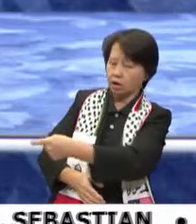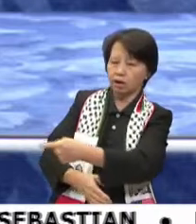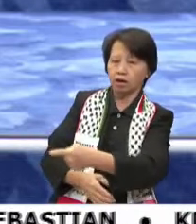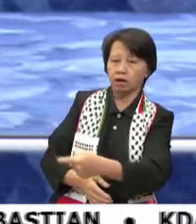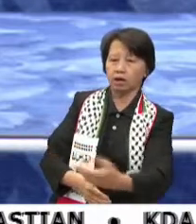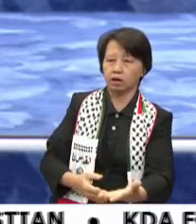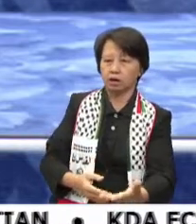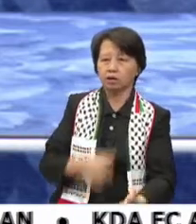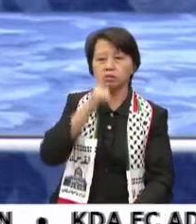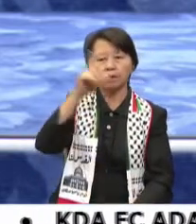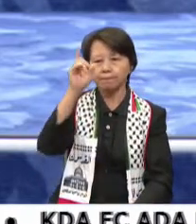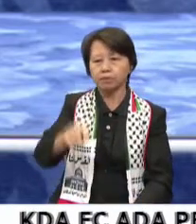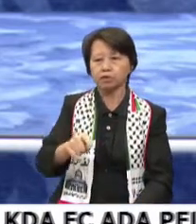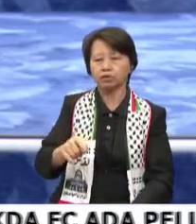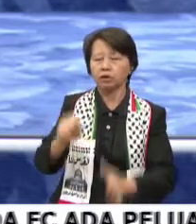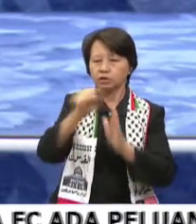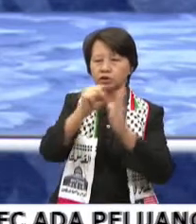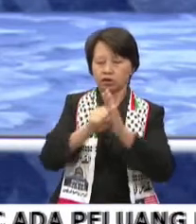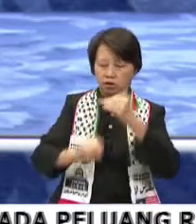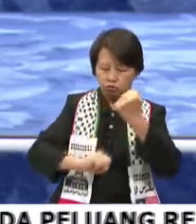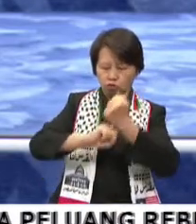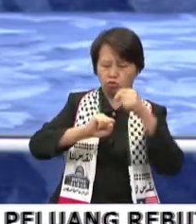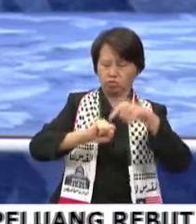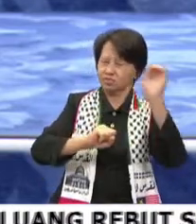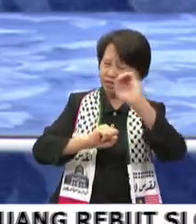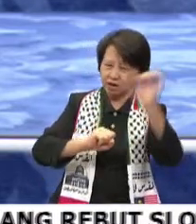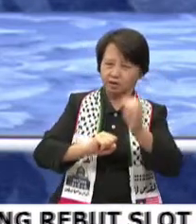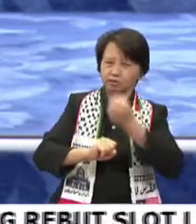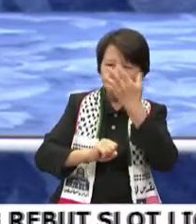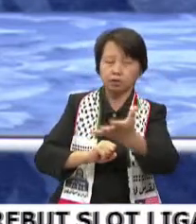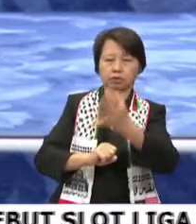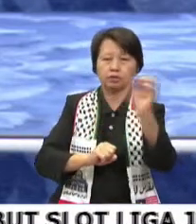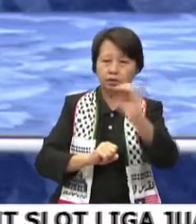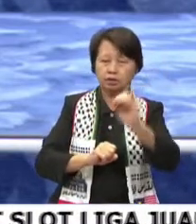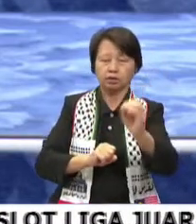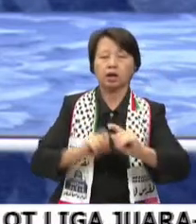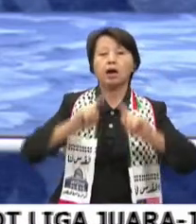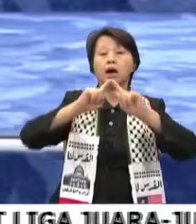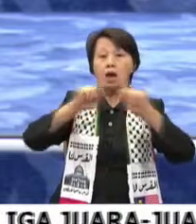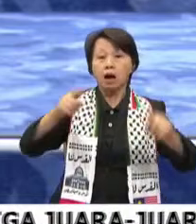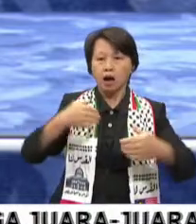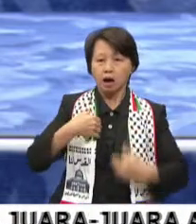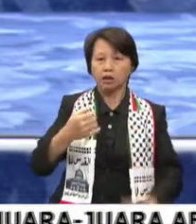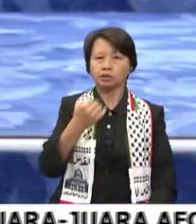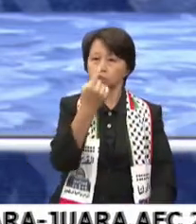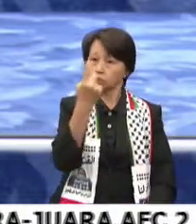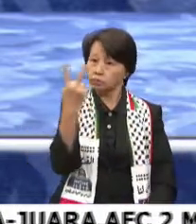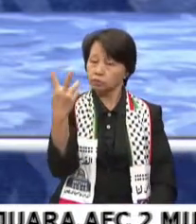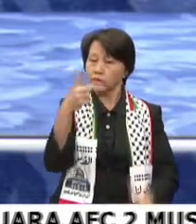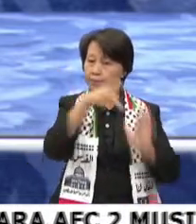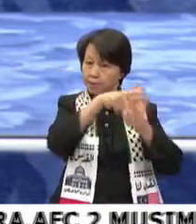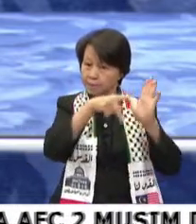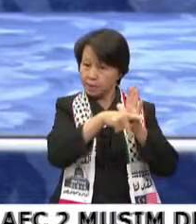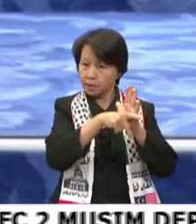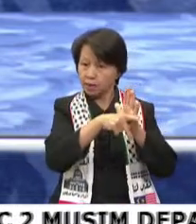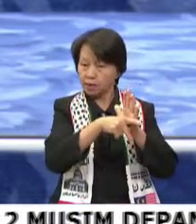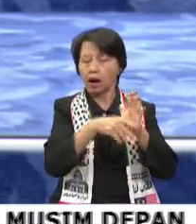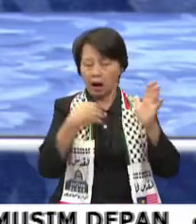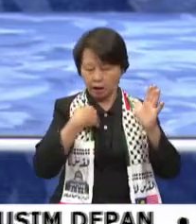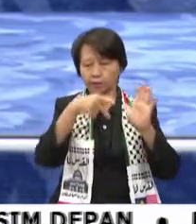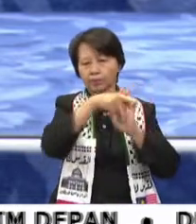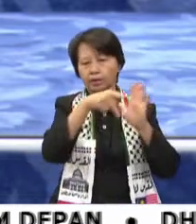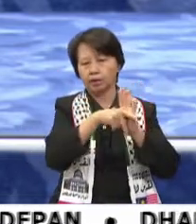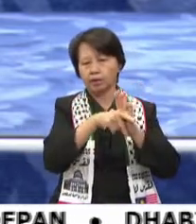syarat itu tidak perlu ada syarat menyokong Perdana Menteri tetapi ada beapa peraturan sepertia dilakukan dalam